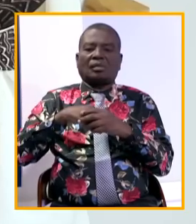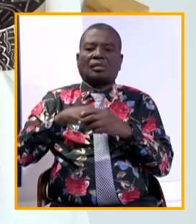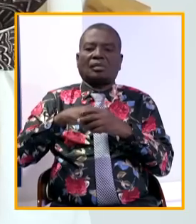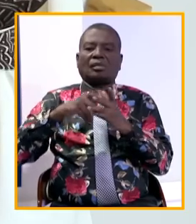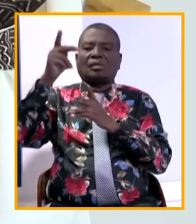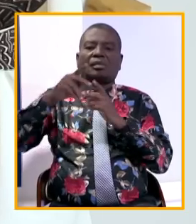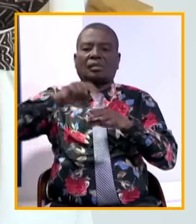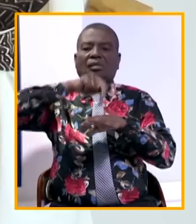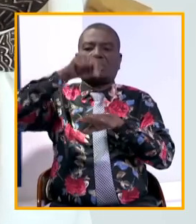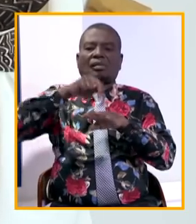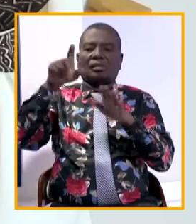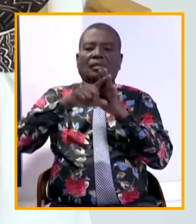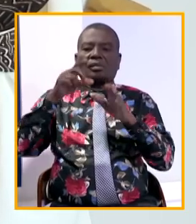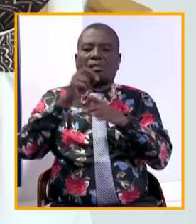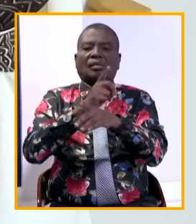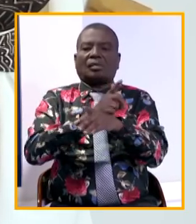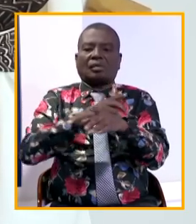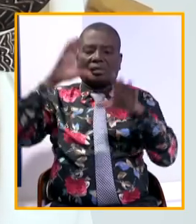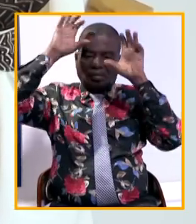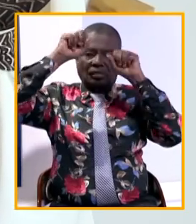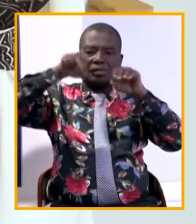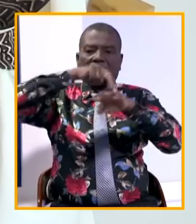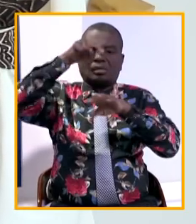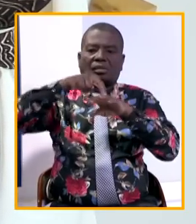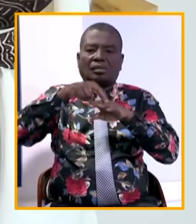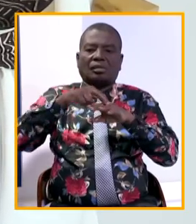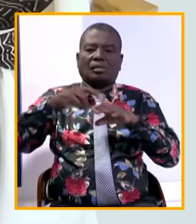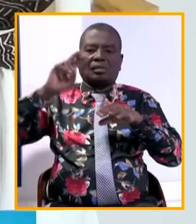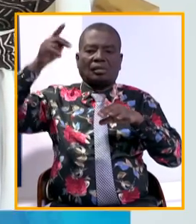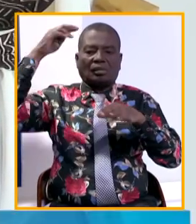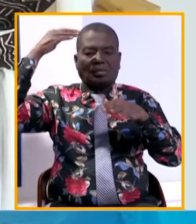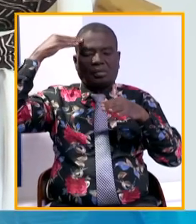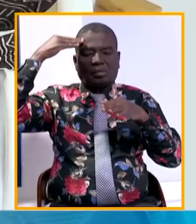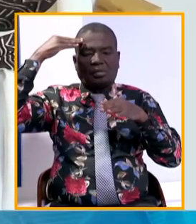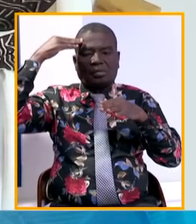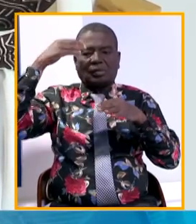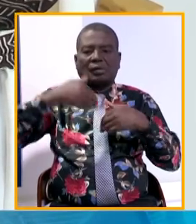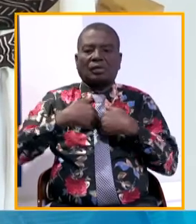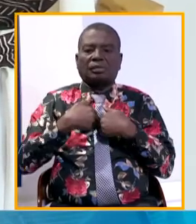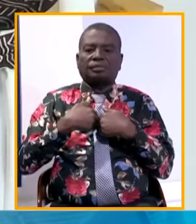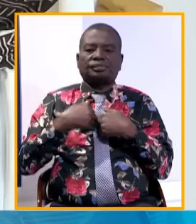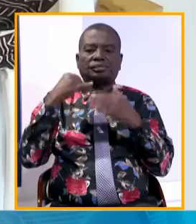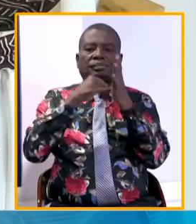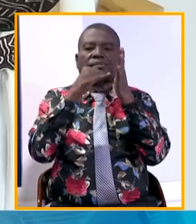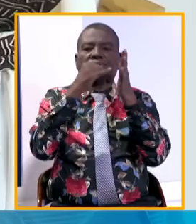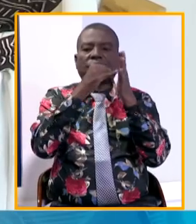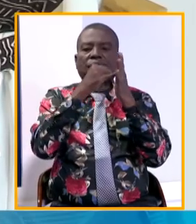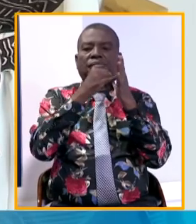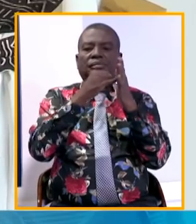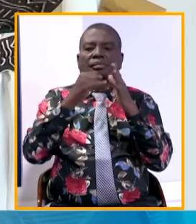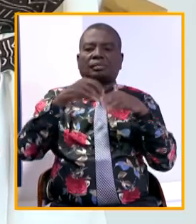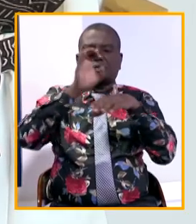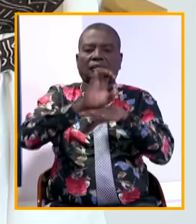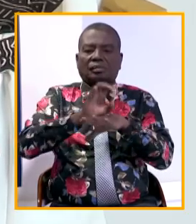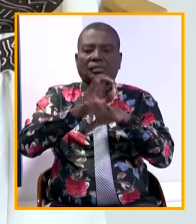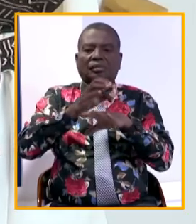plan national de développement, le président de la République et le Premier ministre ont identifié le secteur de la